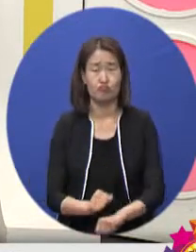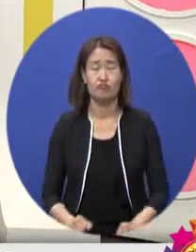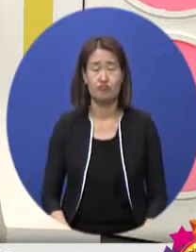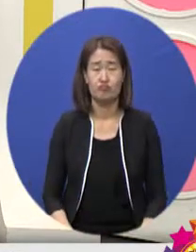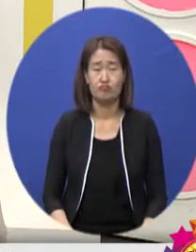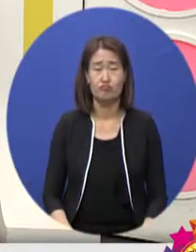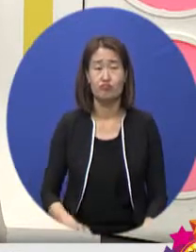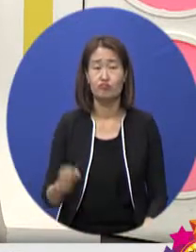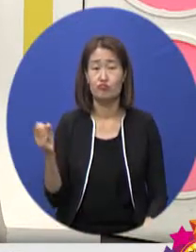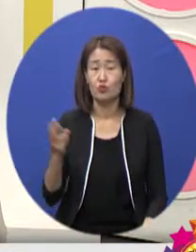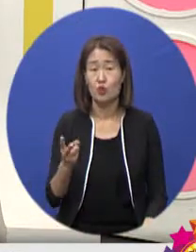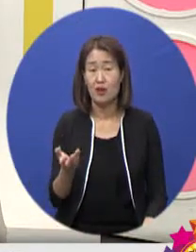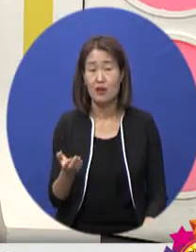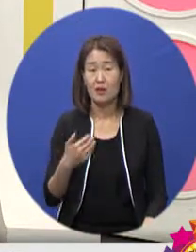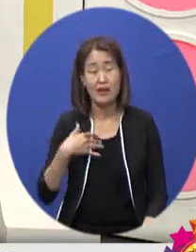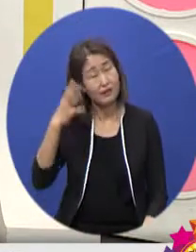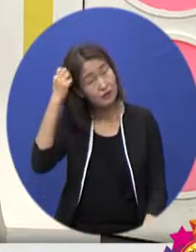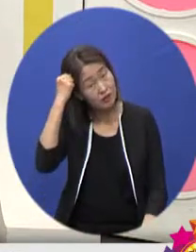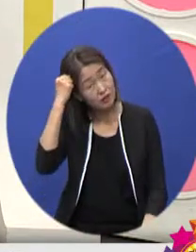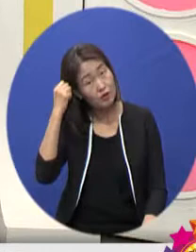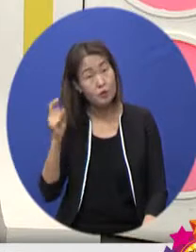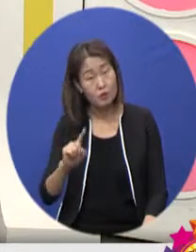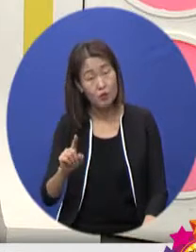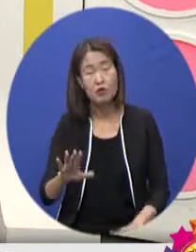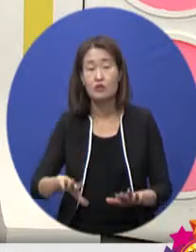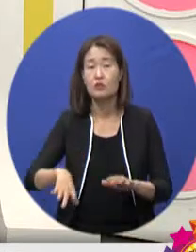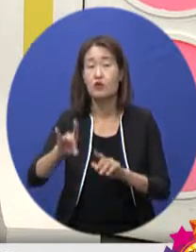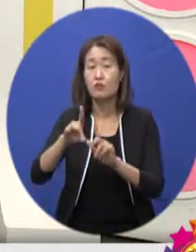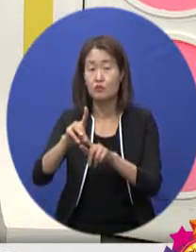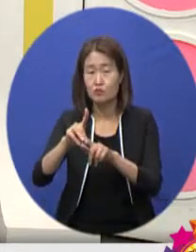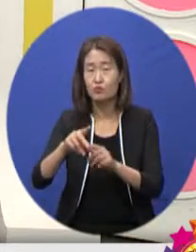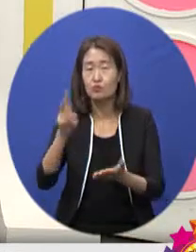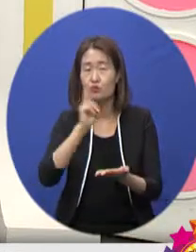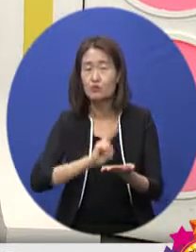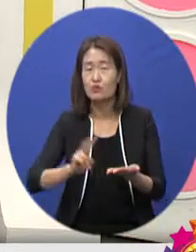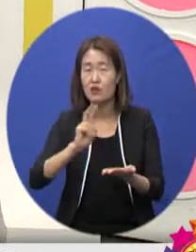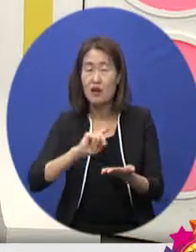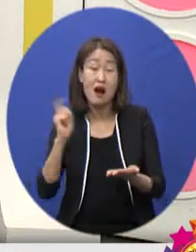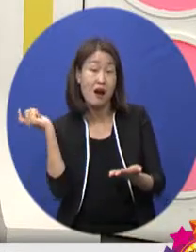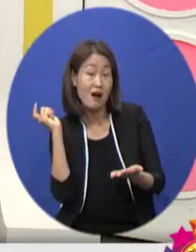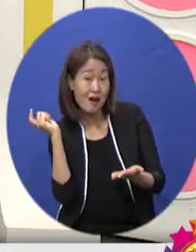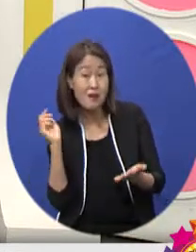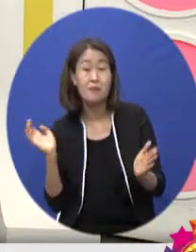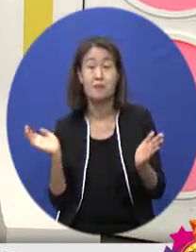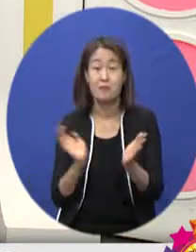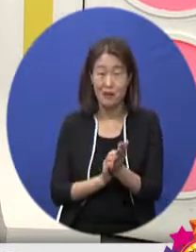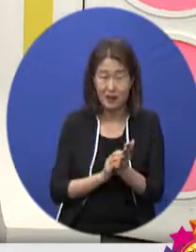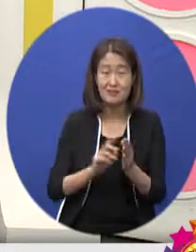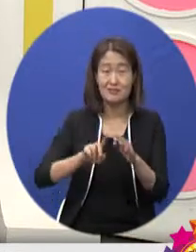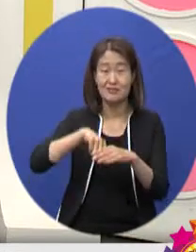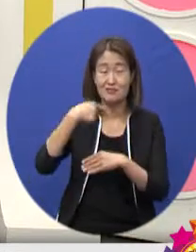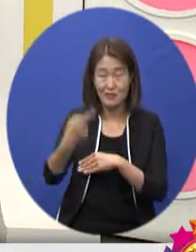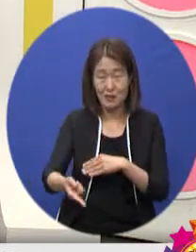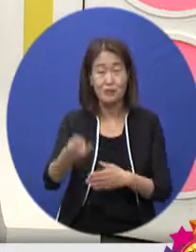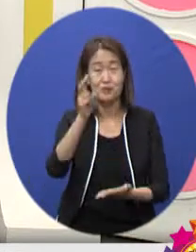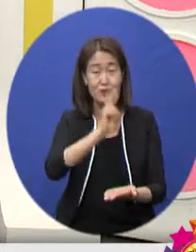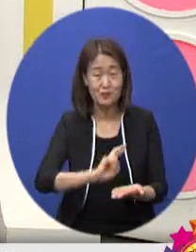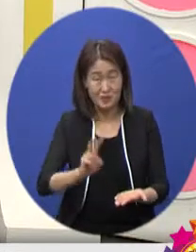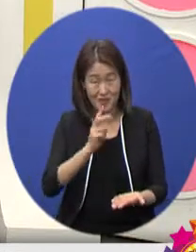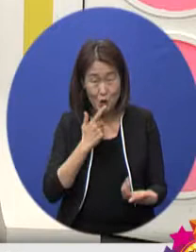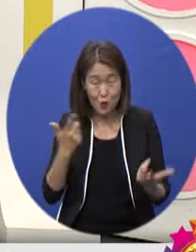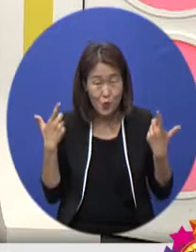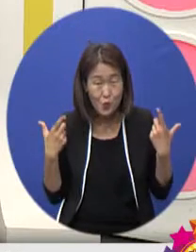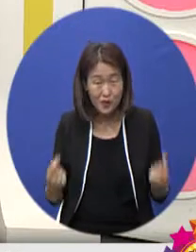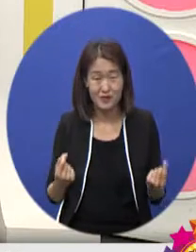잘하셨고 그다음에 아까 제가 제일 기억나는 게 첫 번째 참가자분이 노래 부르시는 거를 듣고 그렇죠. 네. 하셨다고 했던 기억이 났거든요. 네,